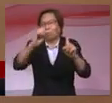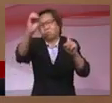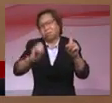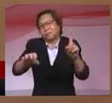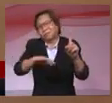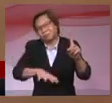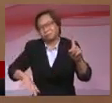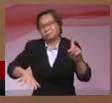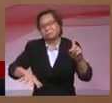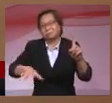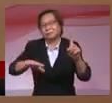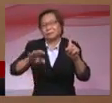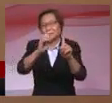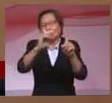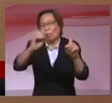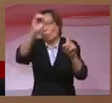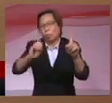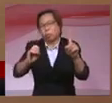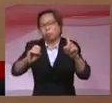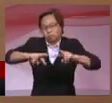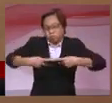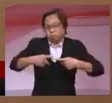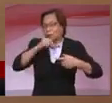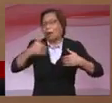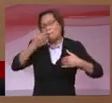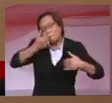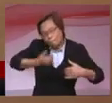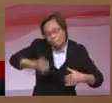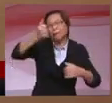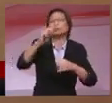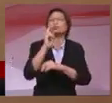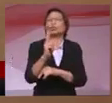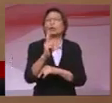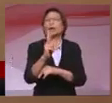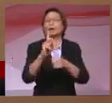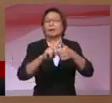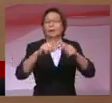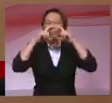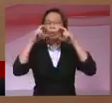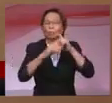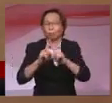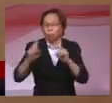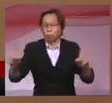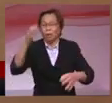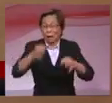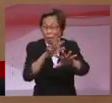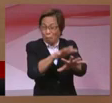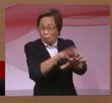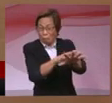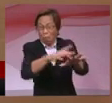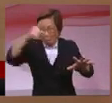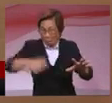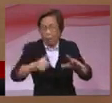keberangkalian jangkitan. Jadi yang terbaik, pakai dua-dua. Kalau di tempat sesak, wajib.